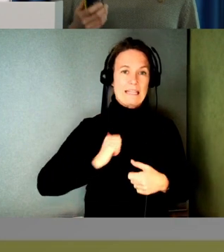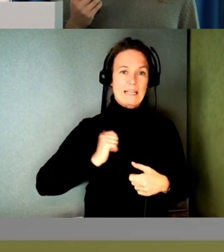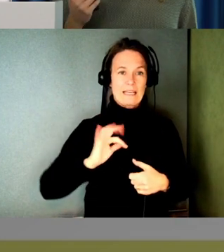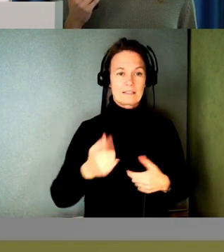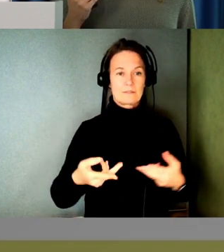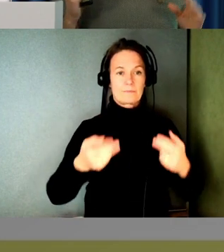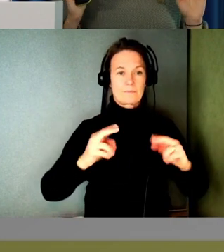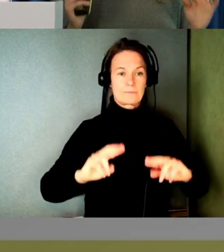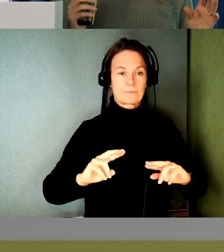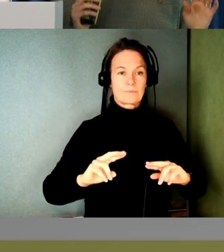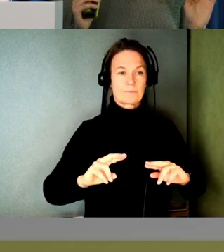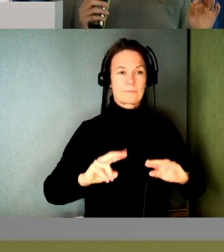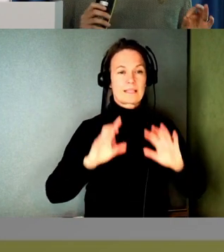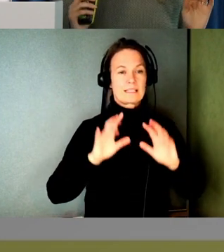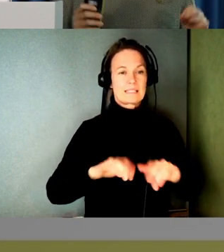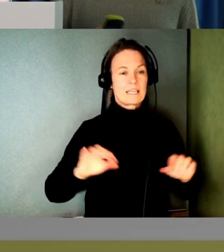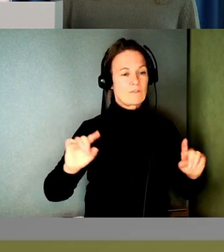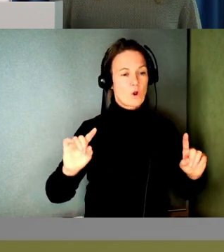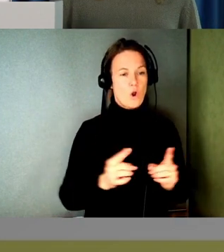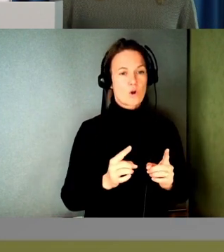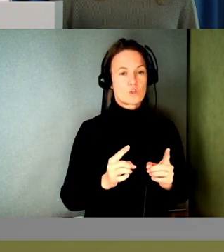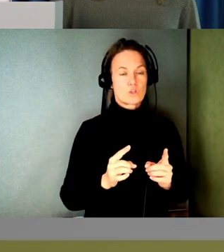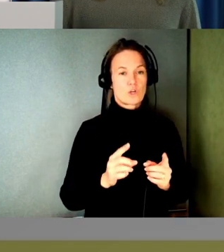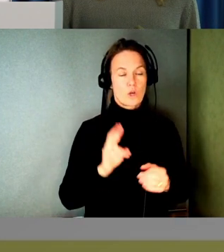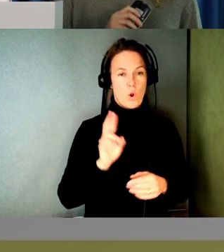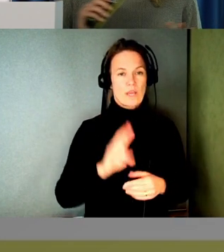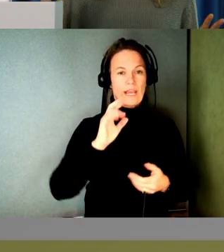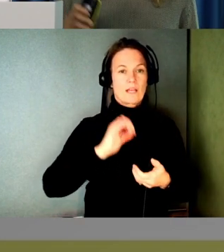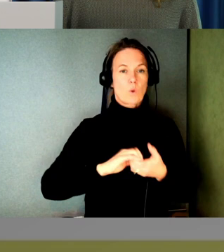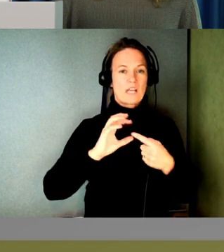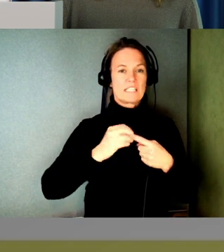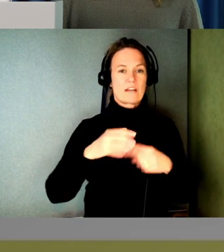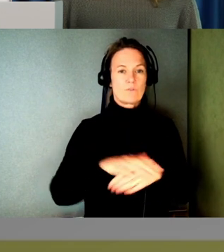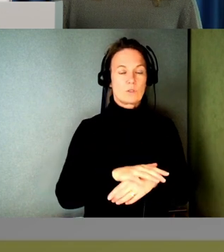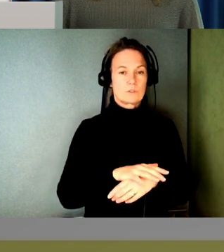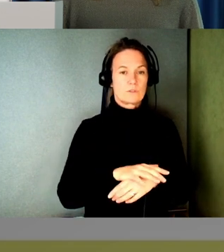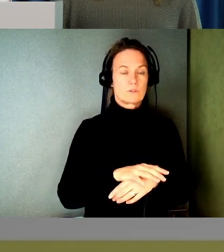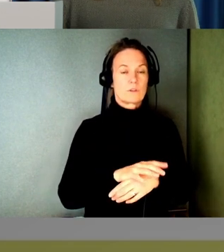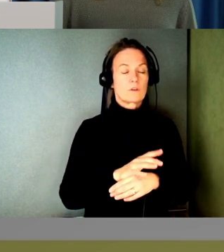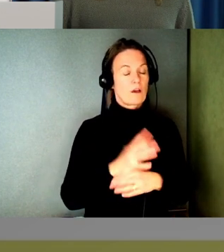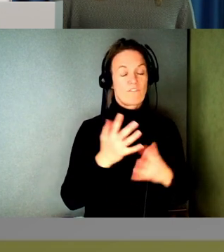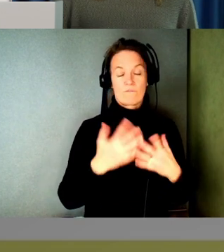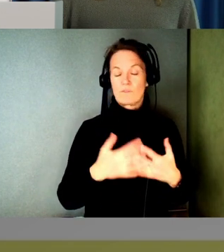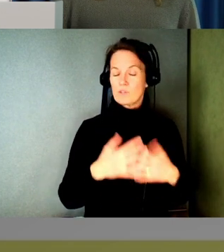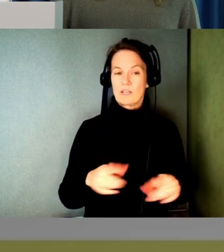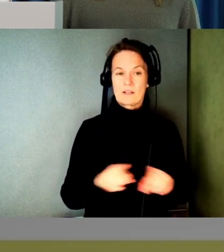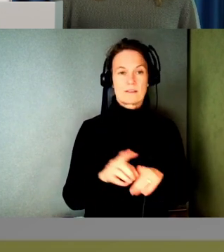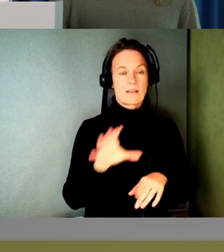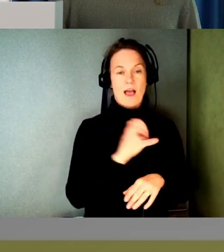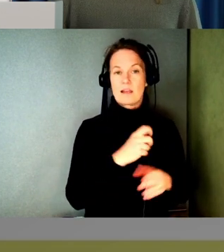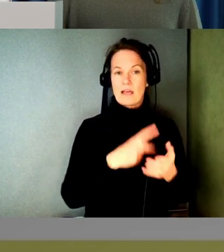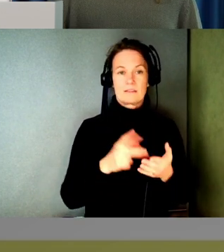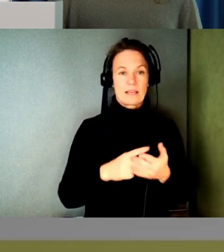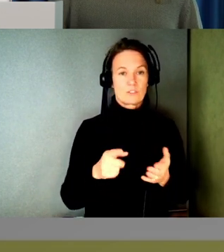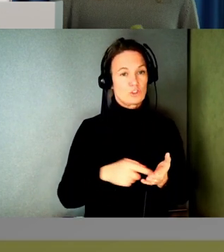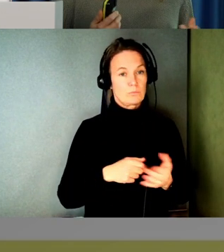eh Håll det kort konkret och kärnfullt eh funkar i i princip alla texttyper skulle jag säga